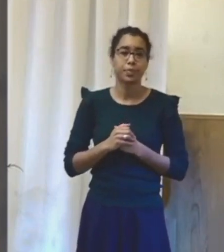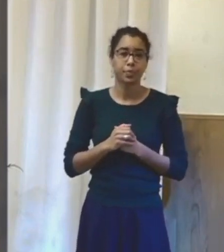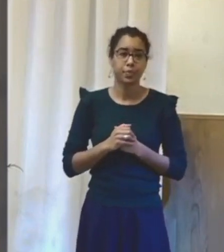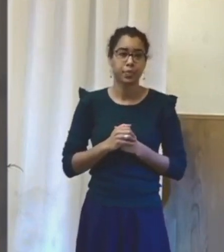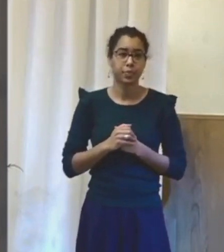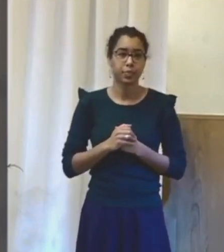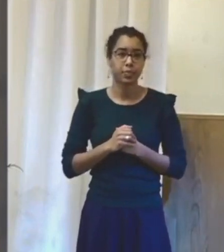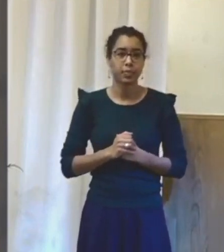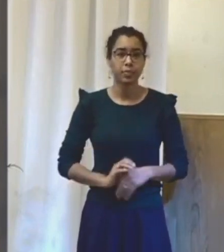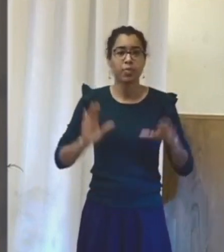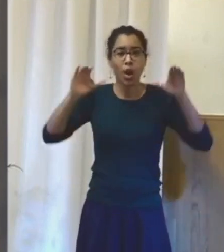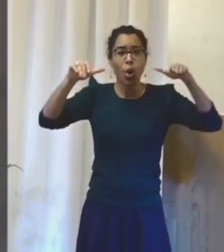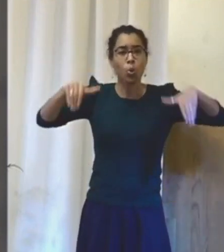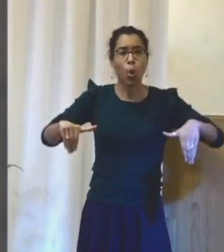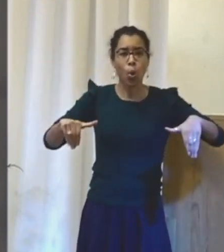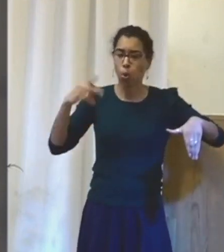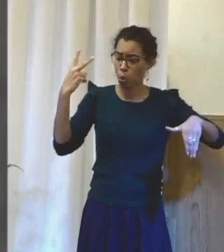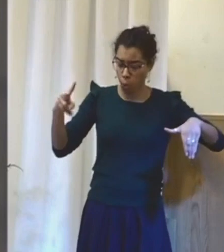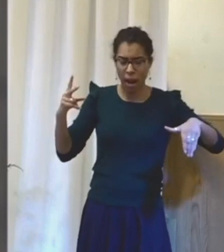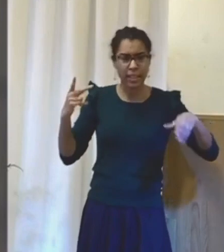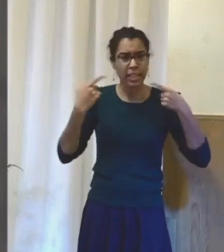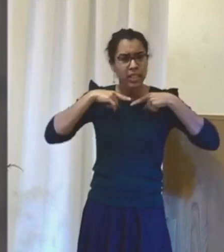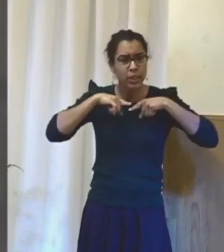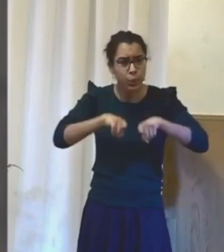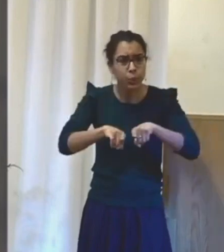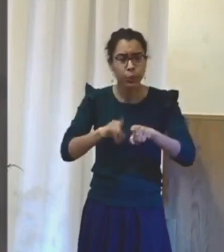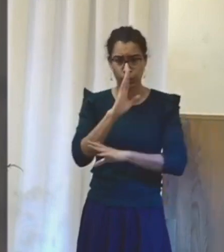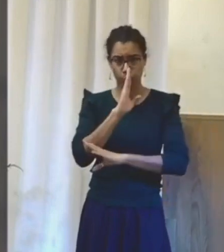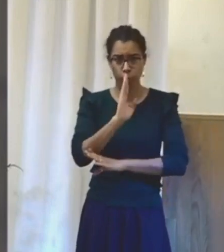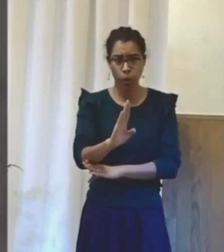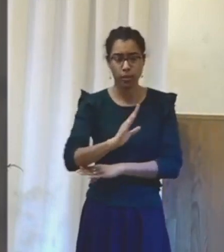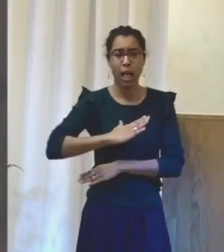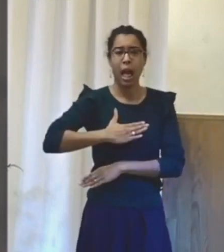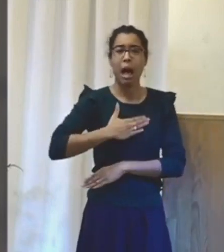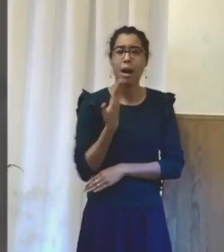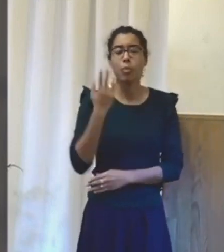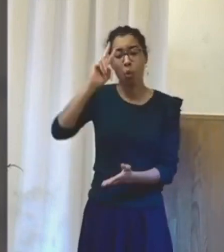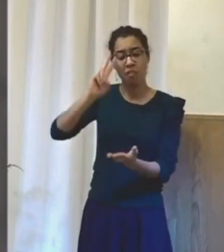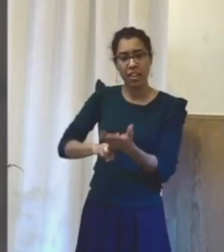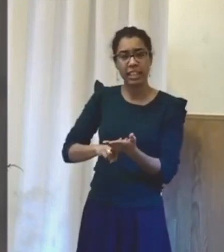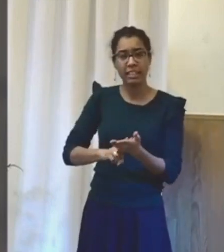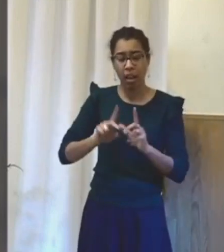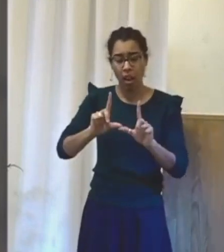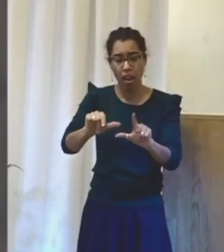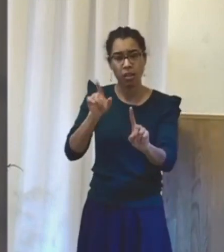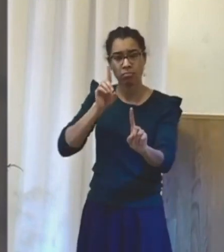Les assis de ton trône sont justes et droits. L'amour et la vérité marchent devant toi.